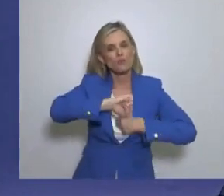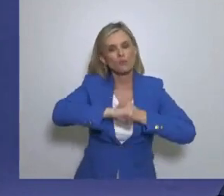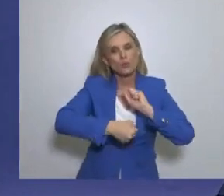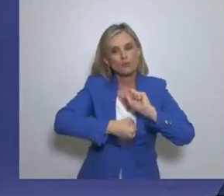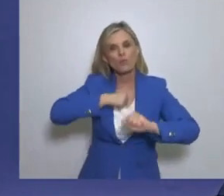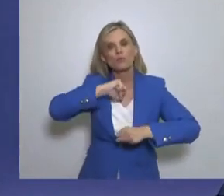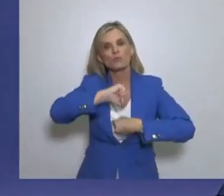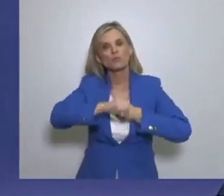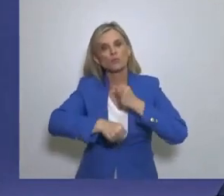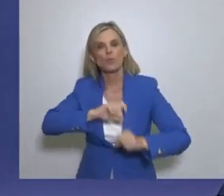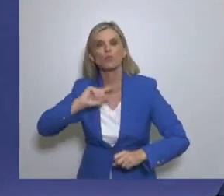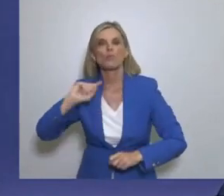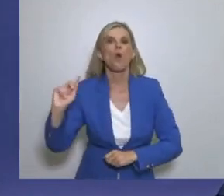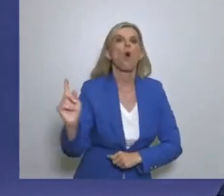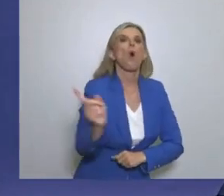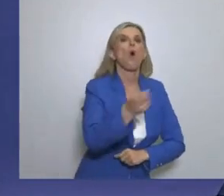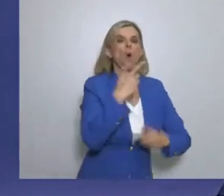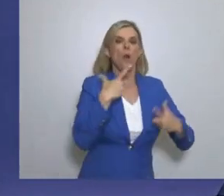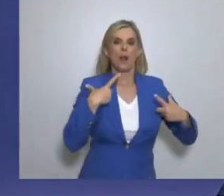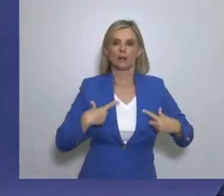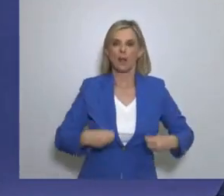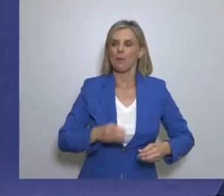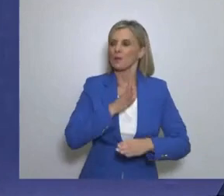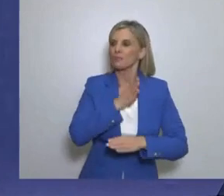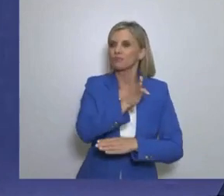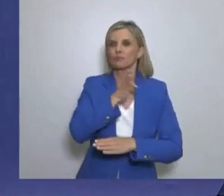Υπότιτλοι AUTHORWAVE